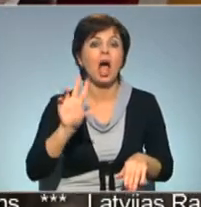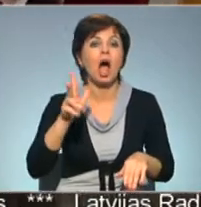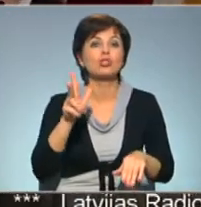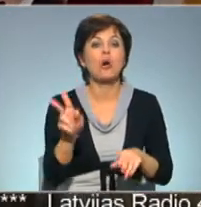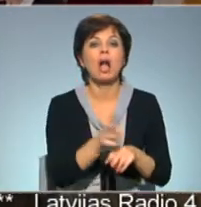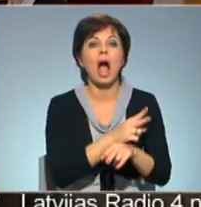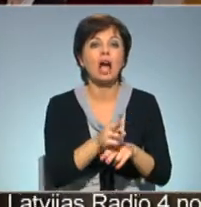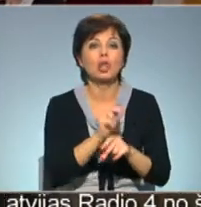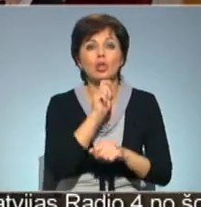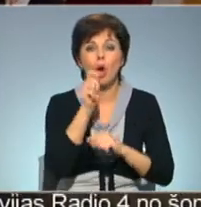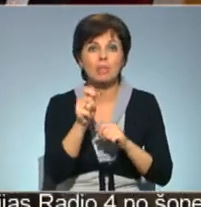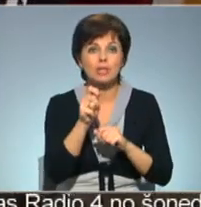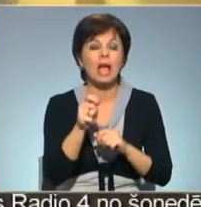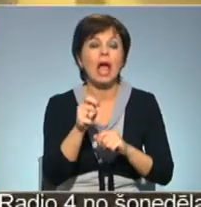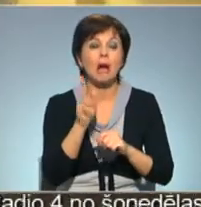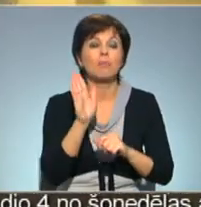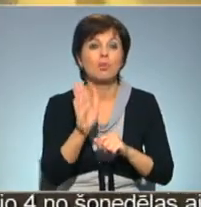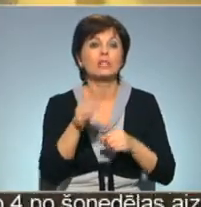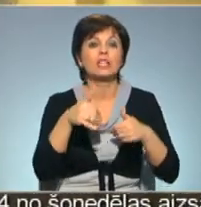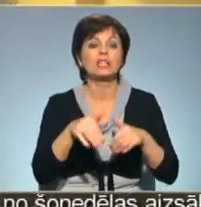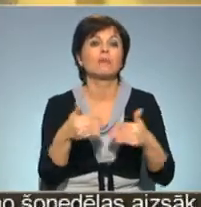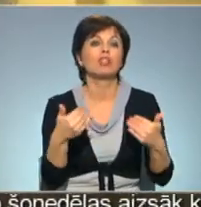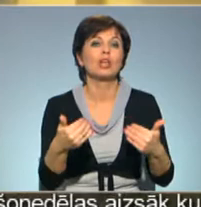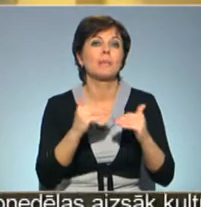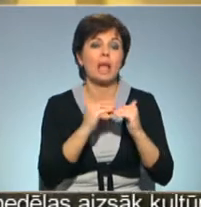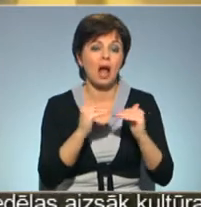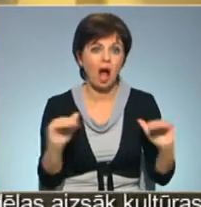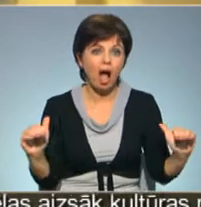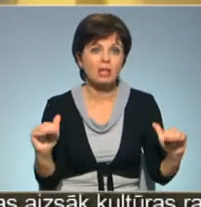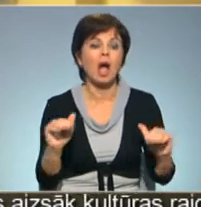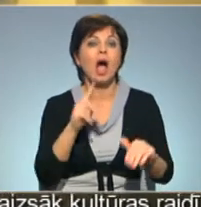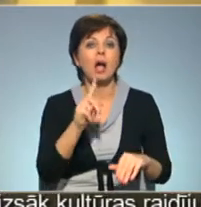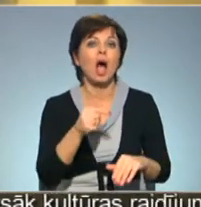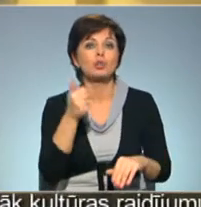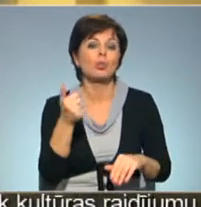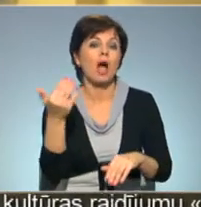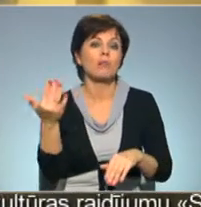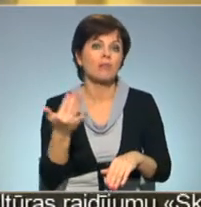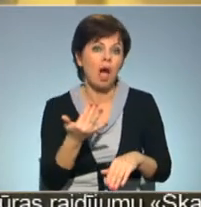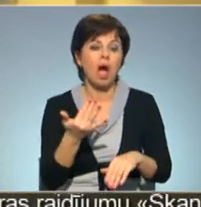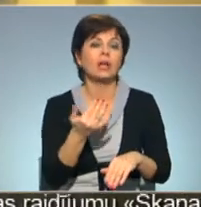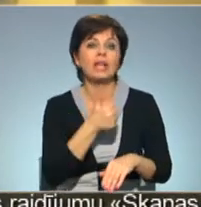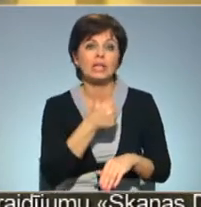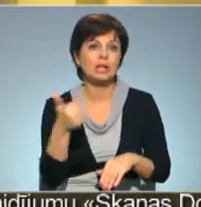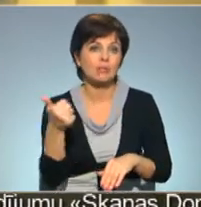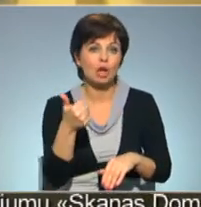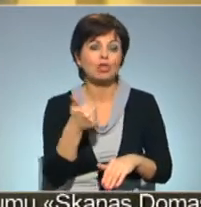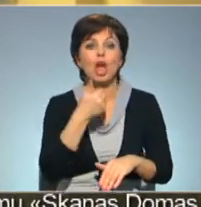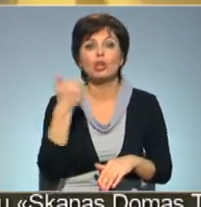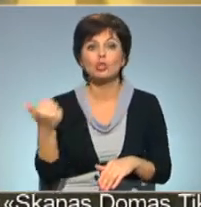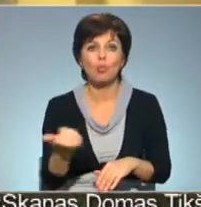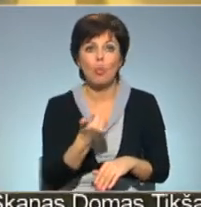nominantu liktenis izšķirs pie šī galda. Katru gadu nāk arī kaut kas jauns, kaut kas īpašs. Un tā šogad,